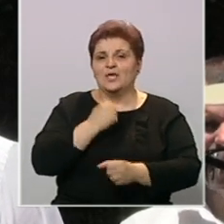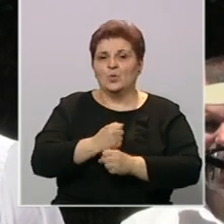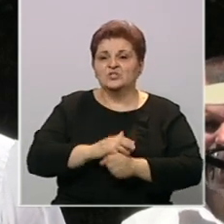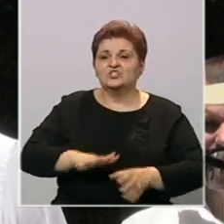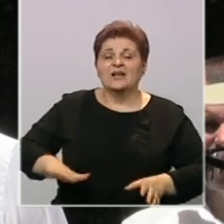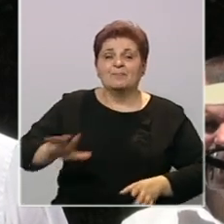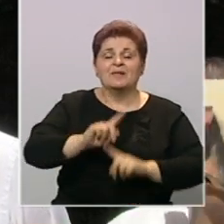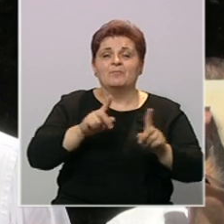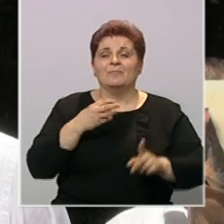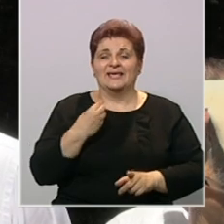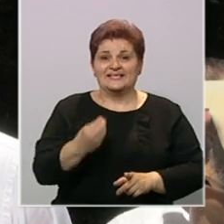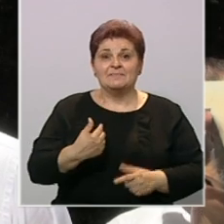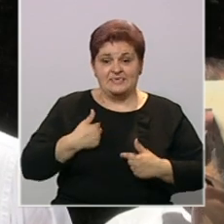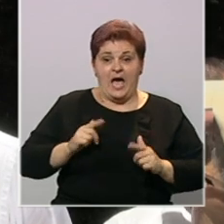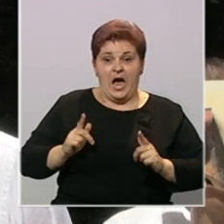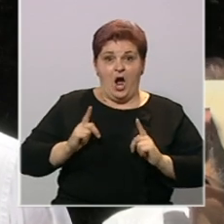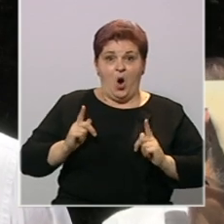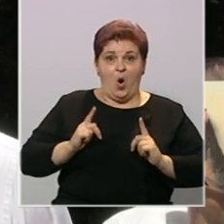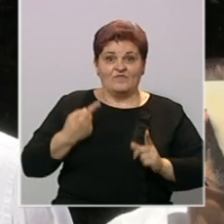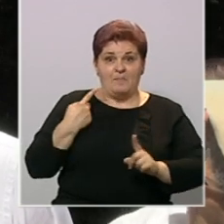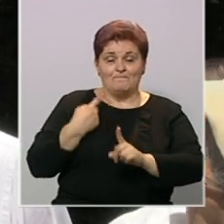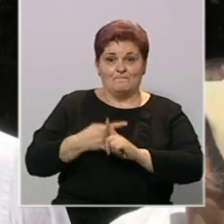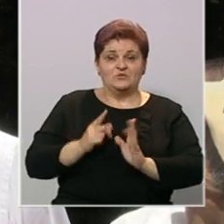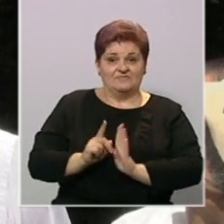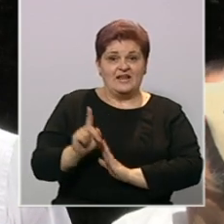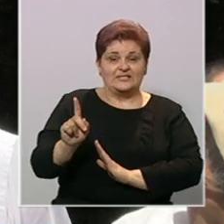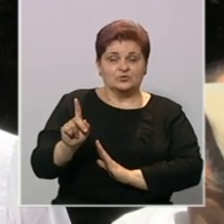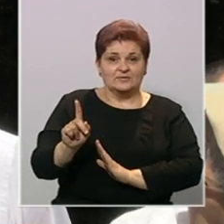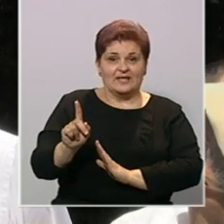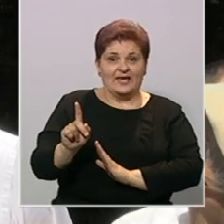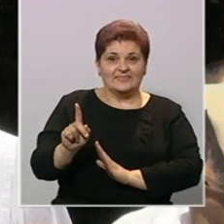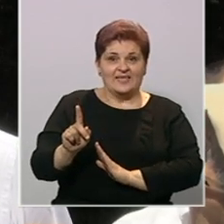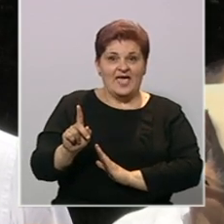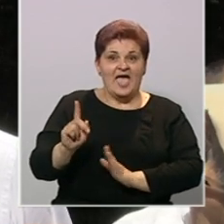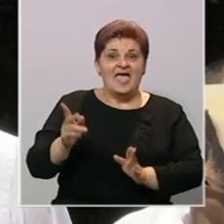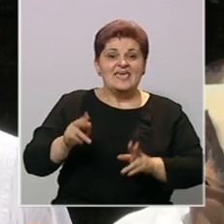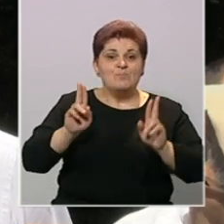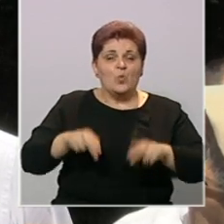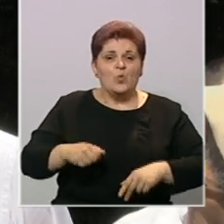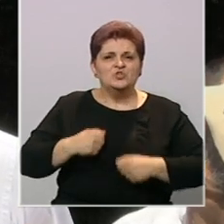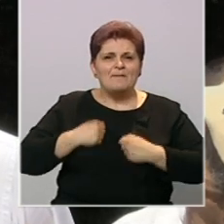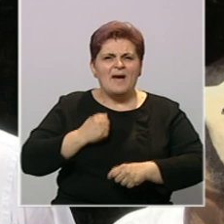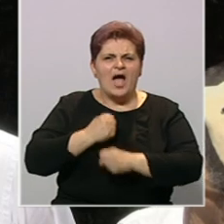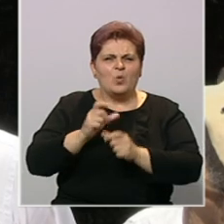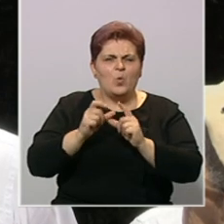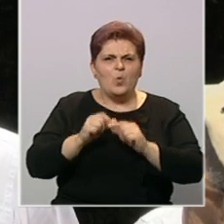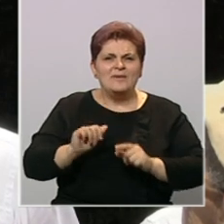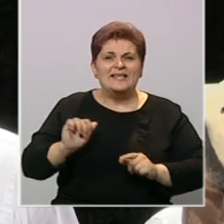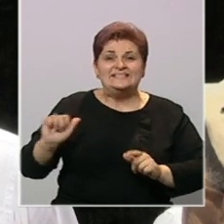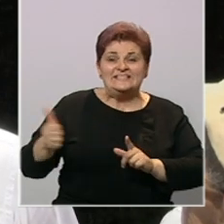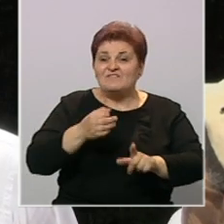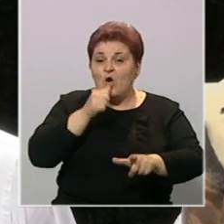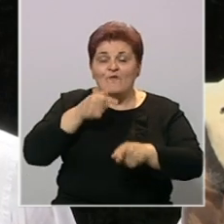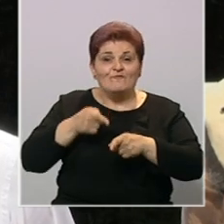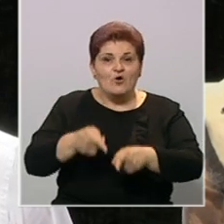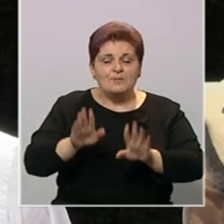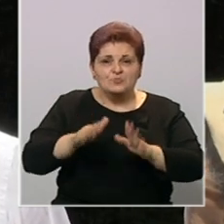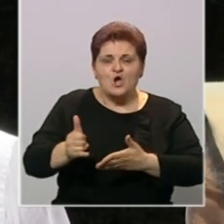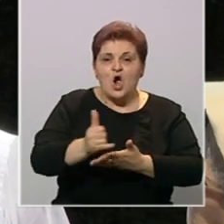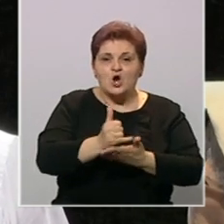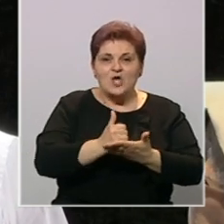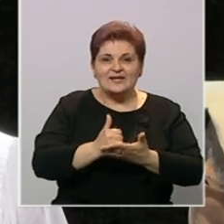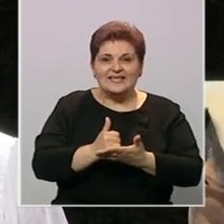prostoru Republike Srpske. I ja očekujem veoma pozitivne rezultate i mislim da kapaciteti Banje Guber sa veoma jedinstvenom vodom će se sigurno moći